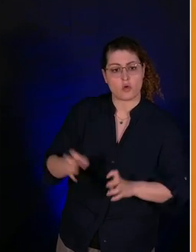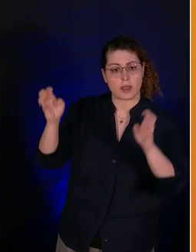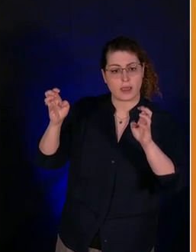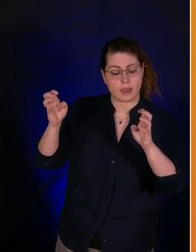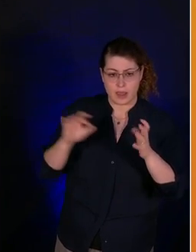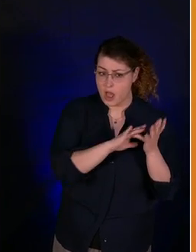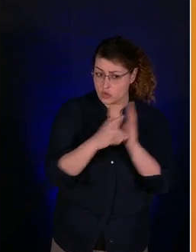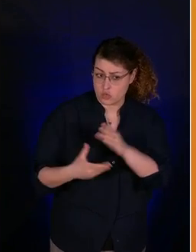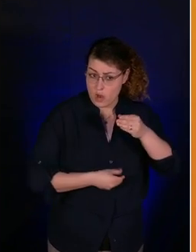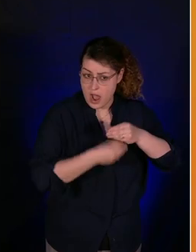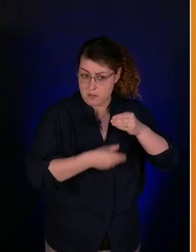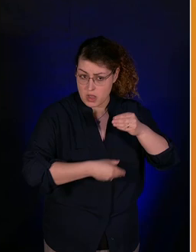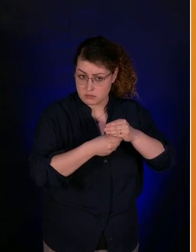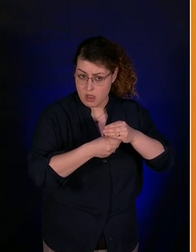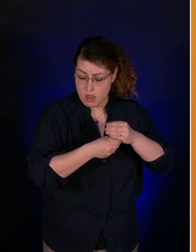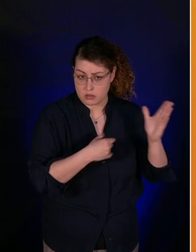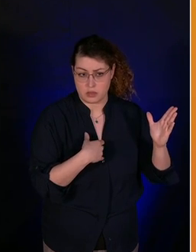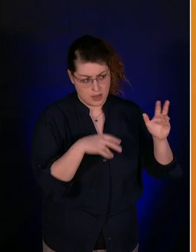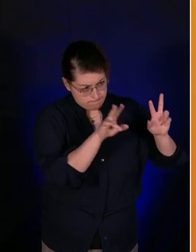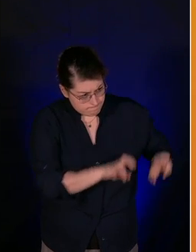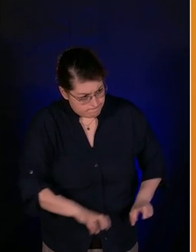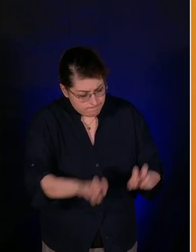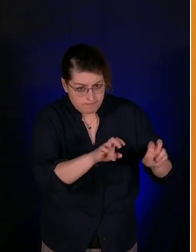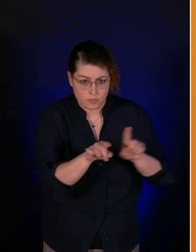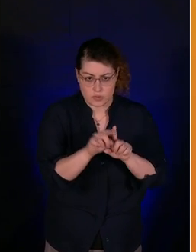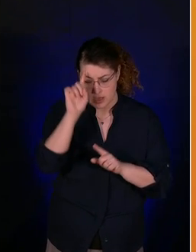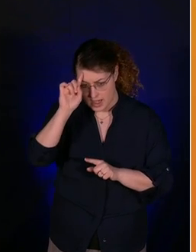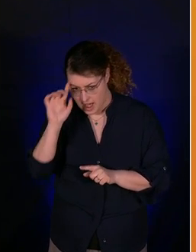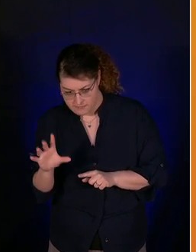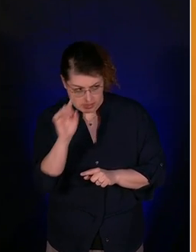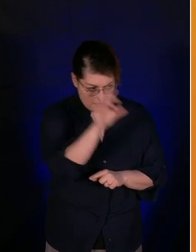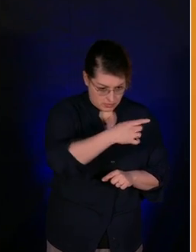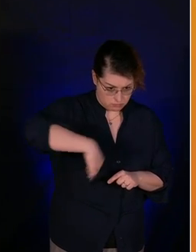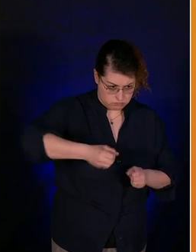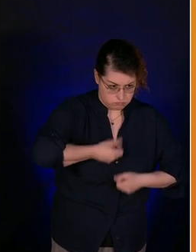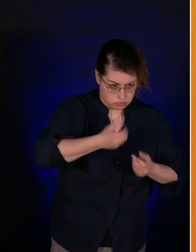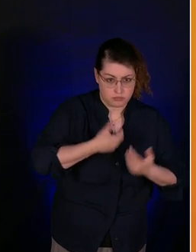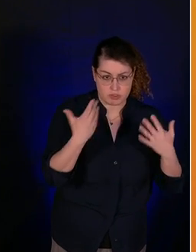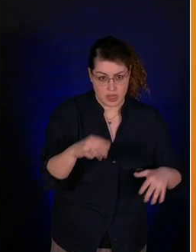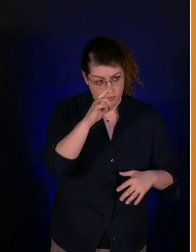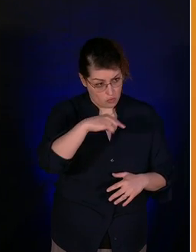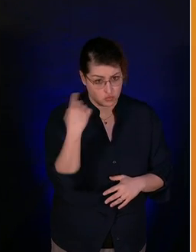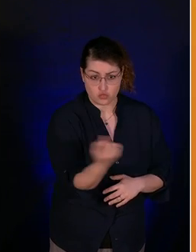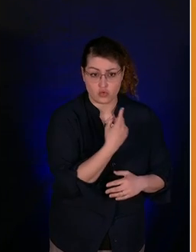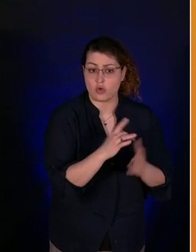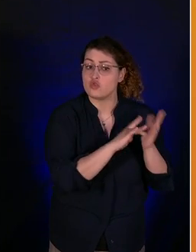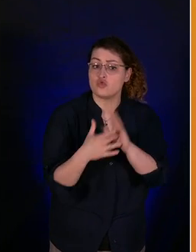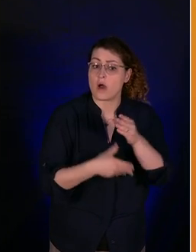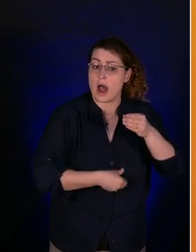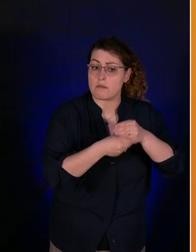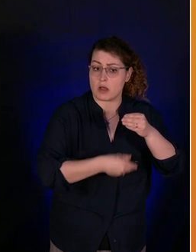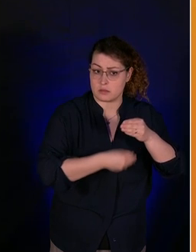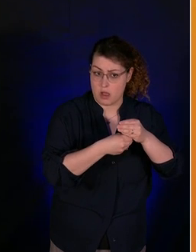les amendements ont été examinés et un avis a été donné sur chacun d'entre eux. Ils ont été mis à disposition